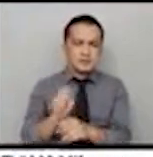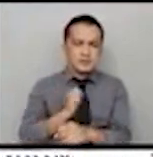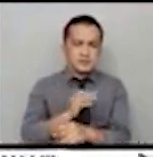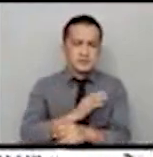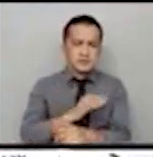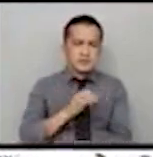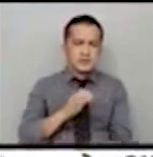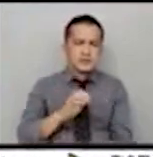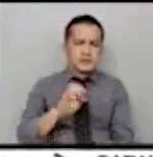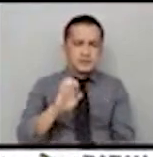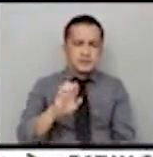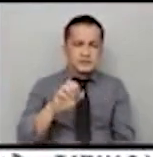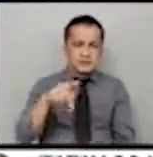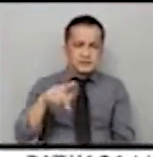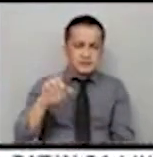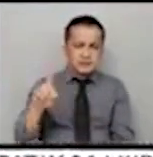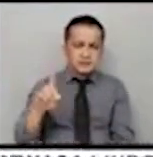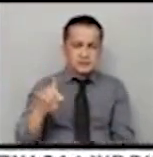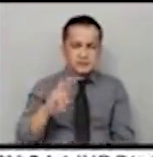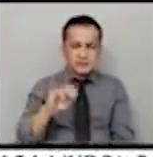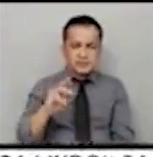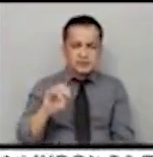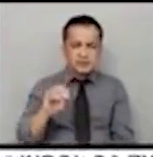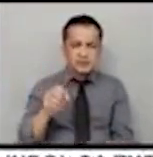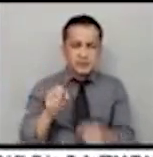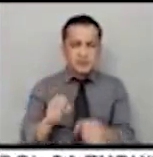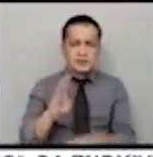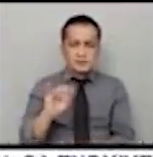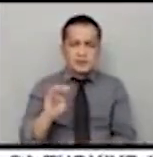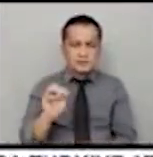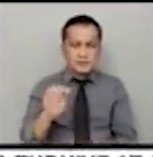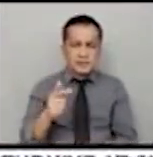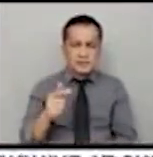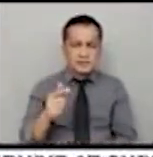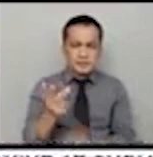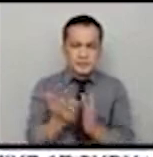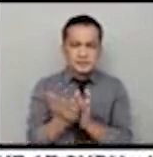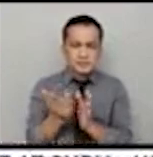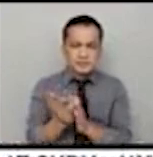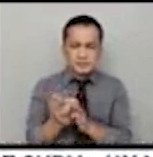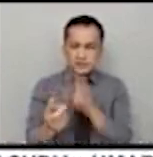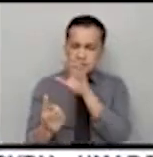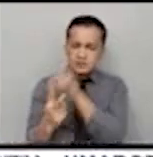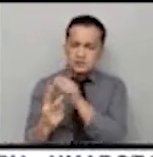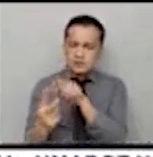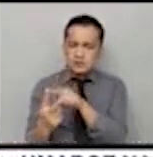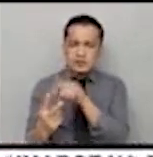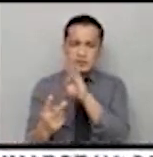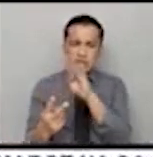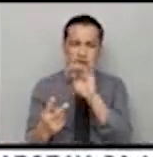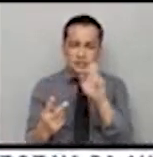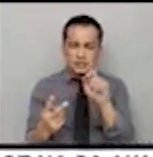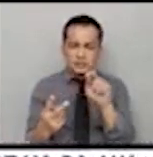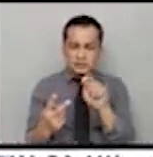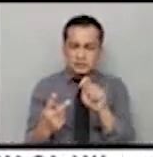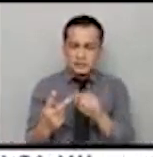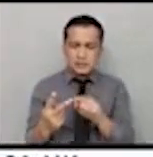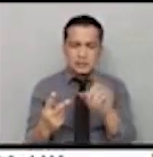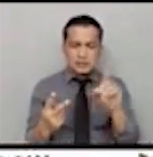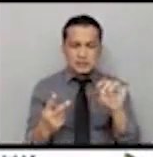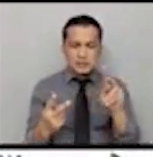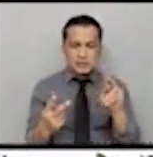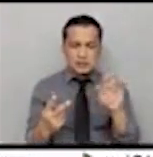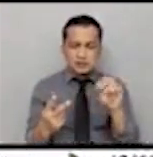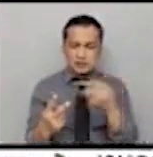sa Victorino Street, Bambang, Pasig City. Naaresto sa operasyon sila alias Boyet at alias Danilo na kapwa kabilang